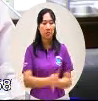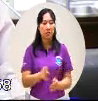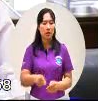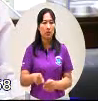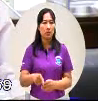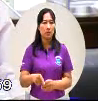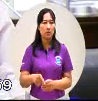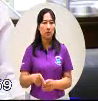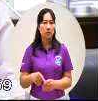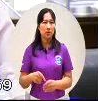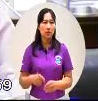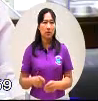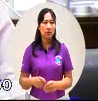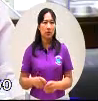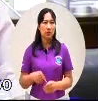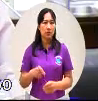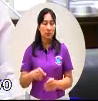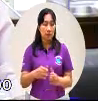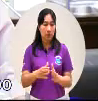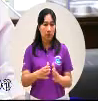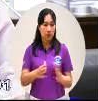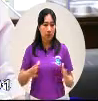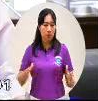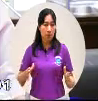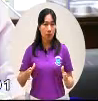的扩大，